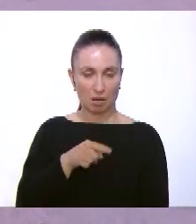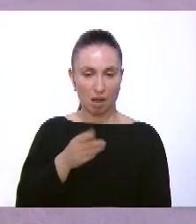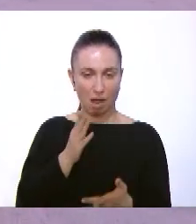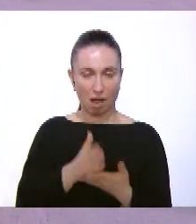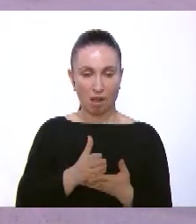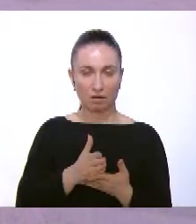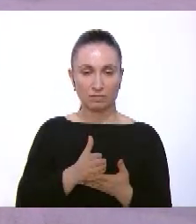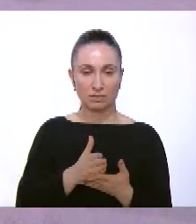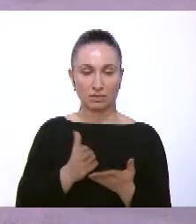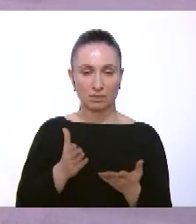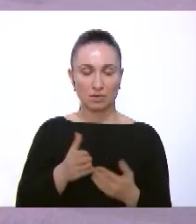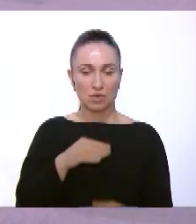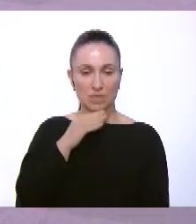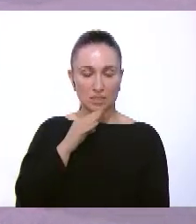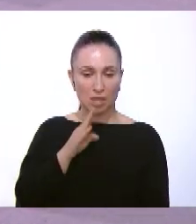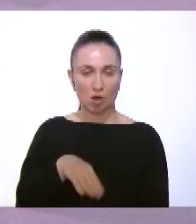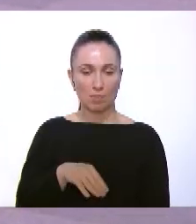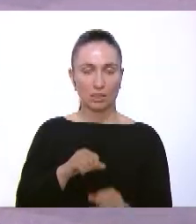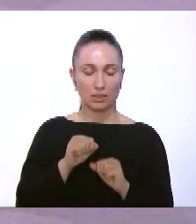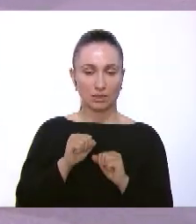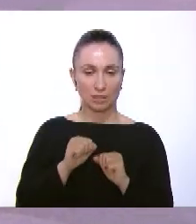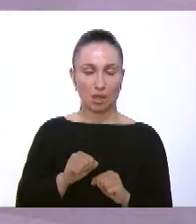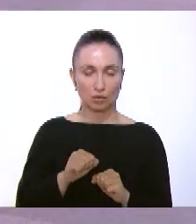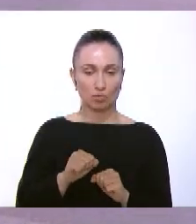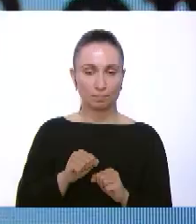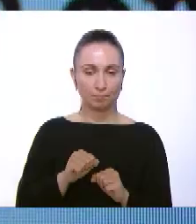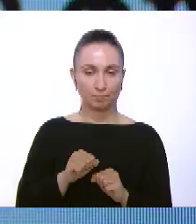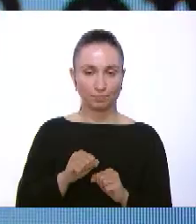აქვს საკმაოდ დაცული